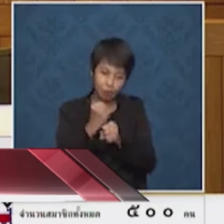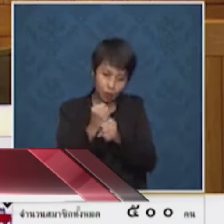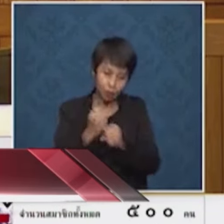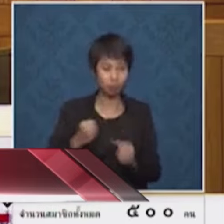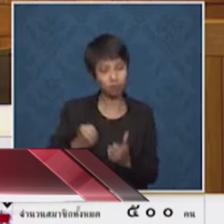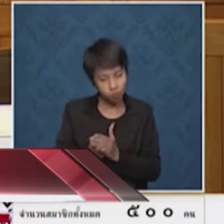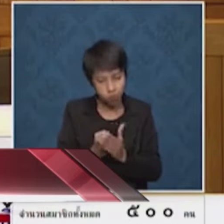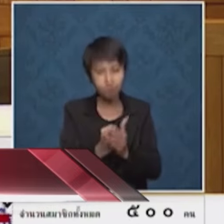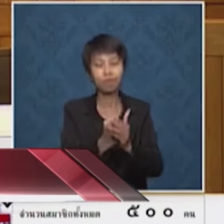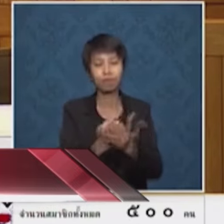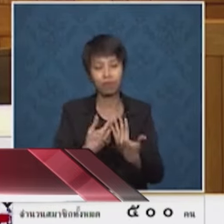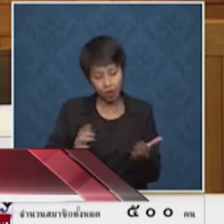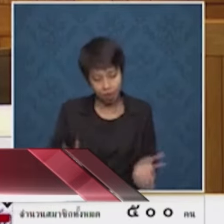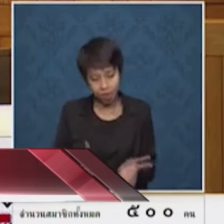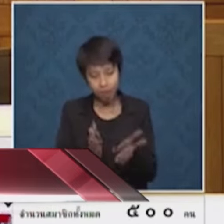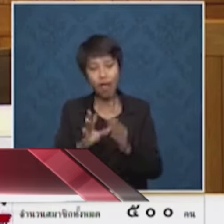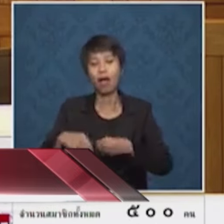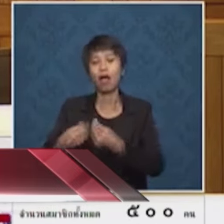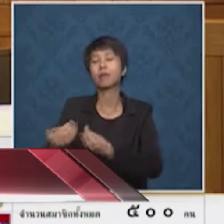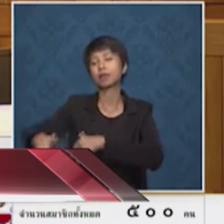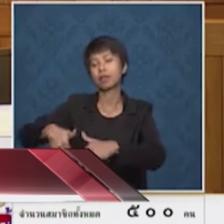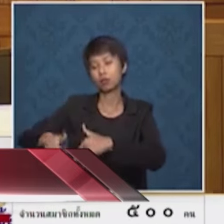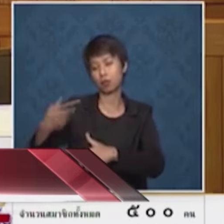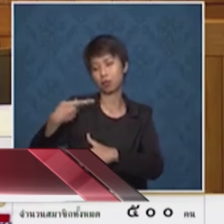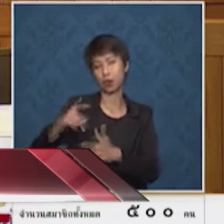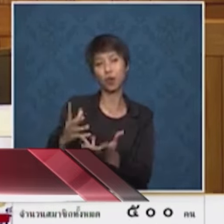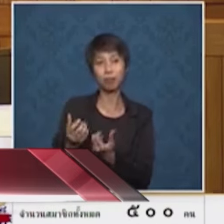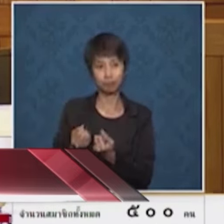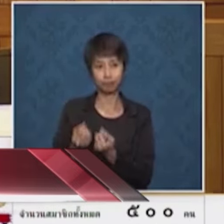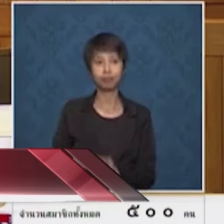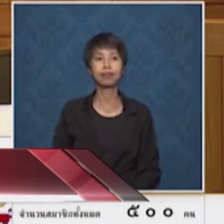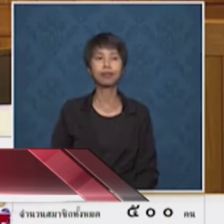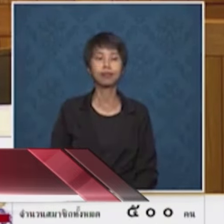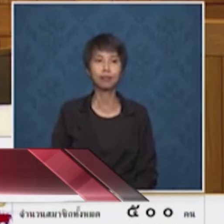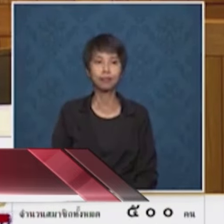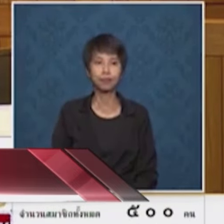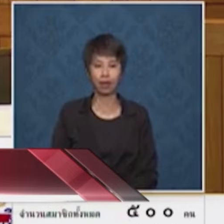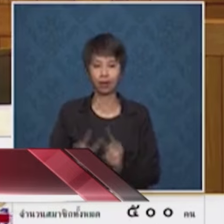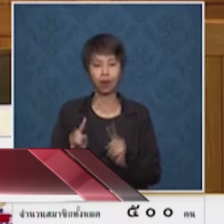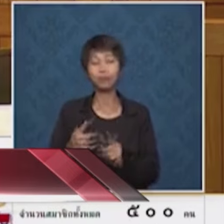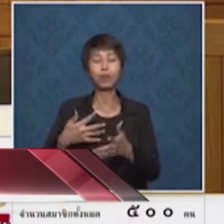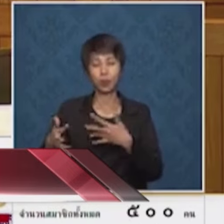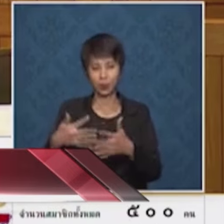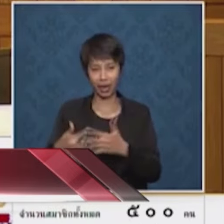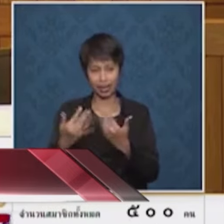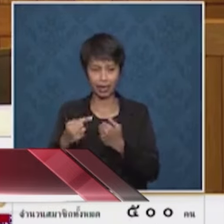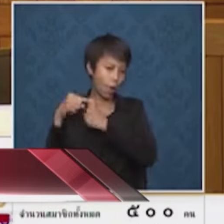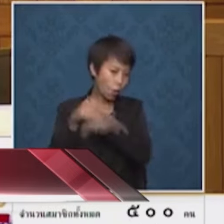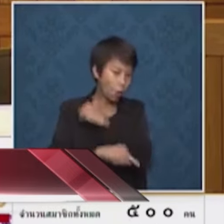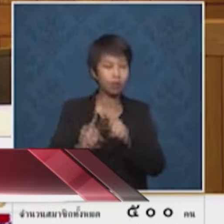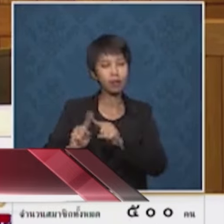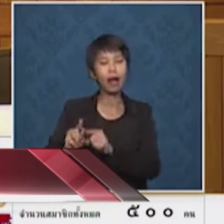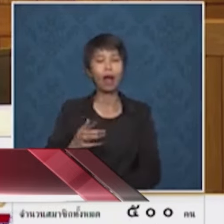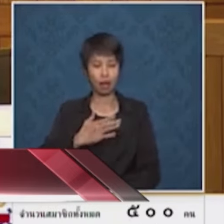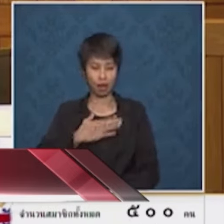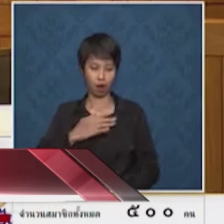เคลื่อนนโยบายต่างๆนะครับเพื่อเป็นประโยชน์กับพี่น้องประชาชนเอาล่ะครับแต่ก็ไม่ได้ว่าอะไรนะครับเรื่องของทุจิตคัชเรา